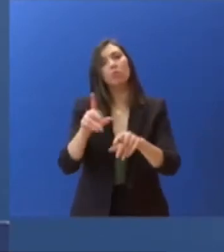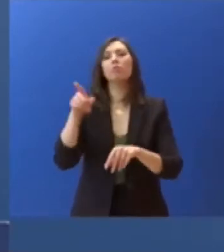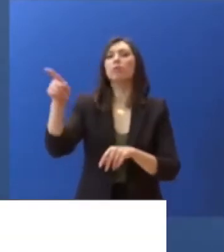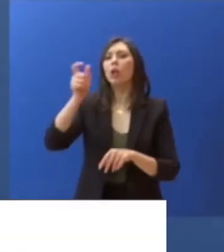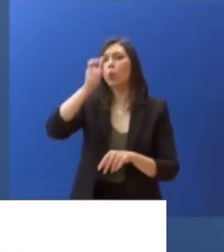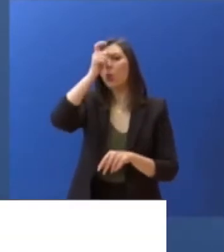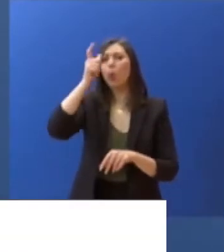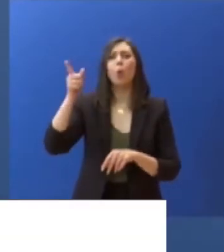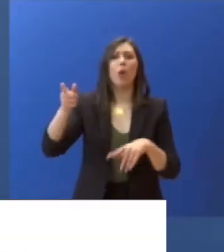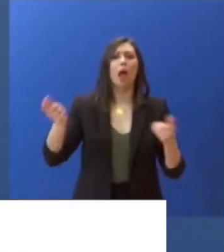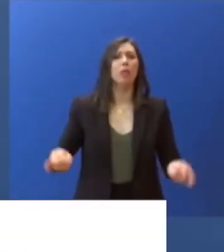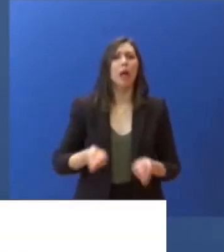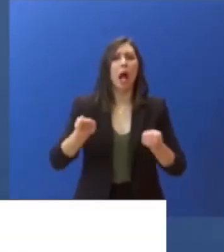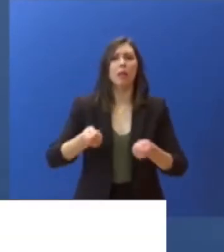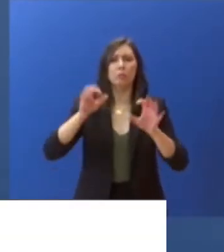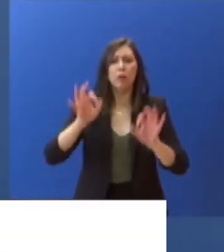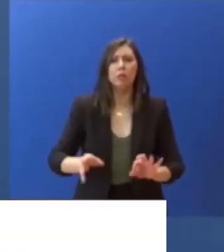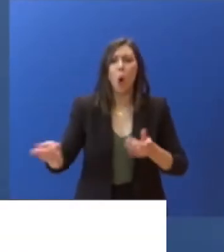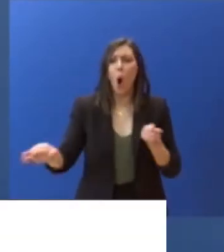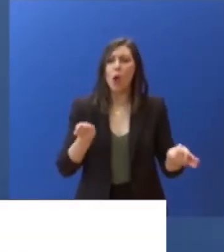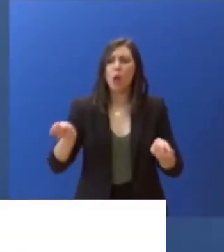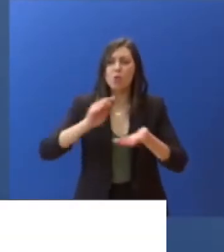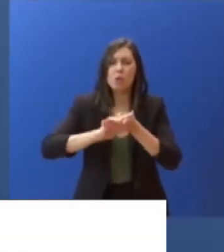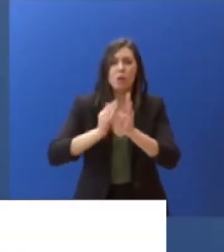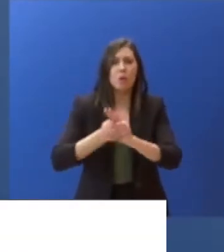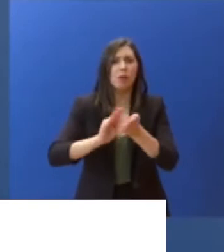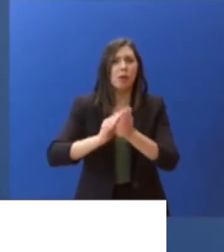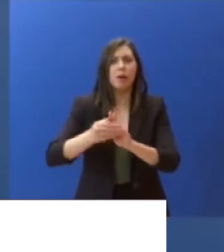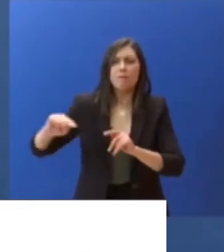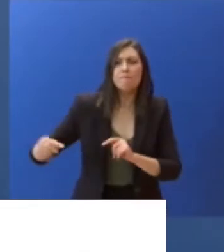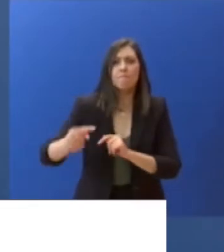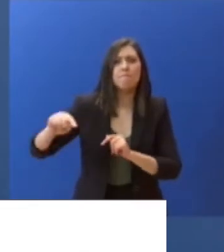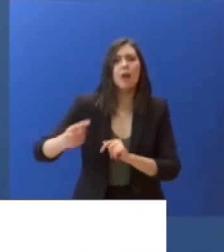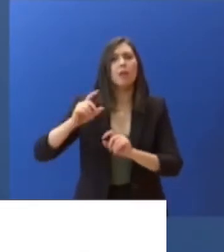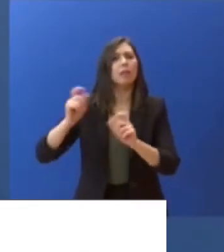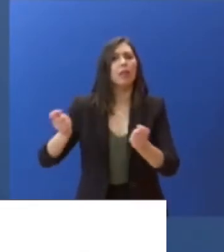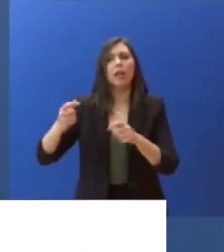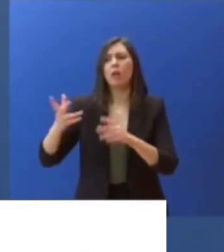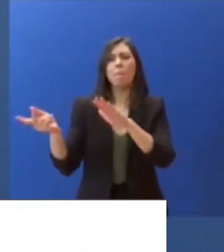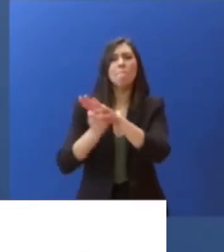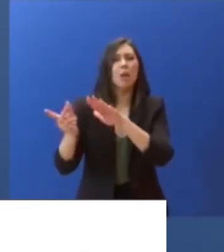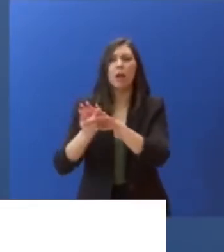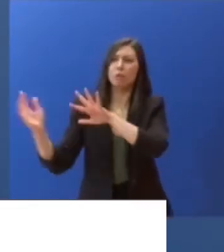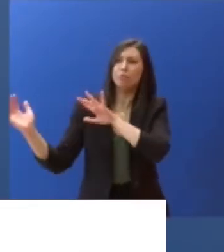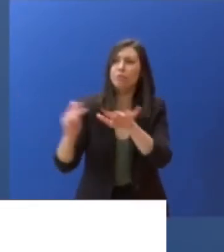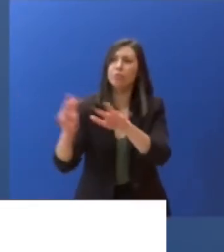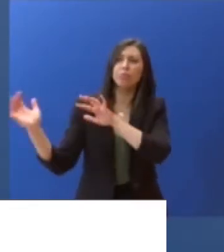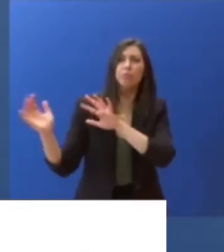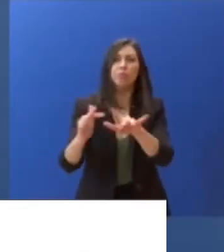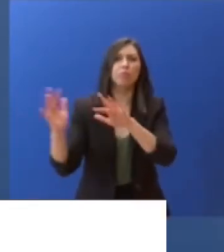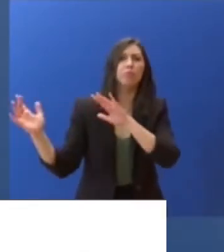απόπειρα παράνομης εισόδου σε ευρωπαϊκό έδαφος ατόμων από το τουρκικό έδαφος, η οποία είναι σε εξέλιξη από την 28η